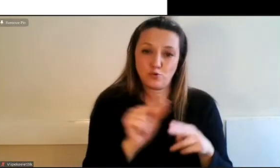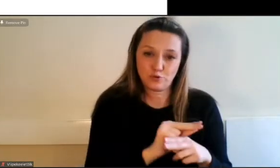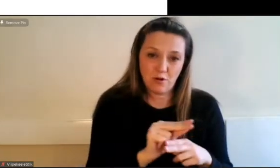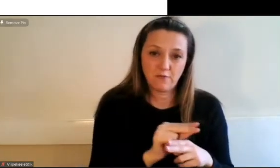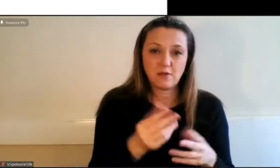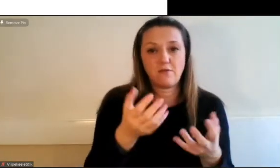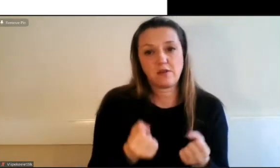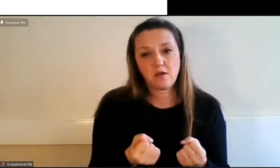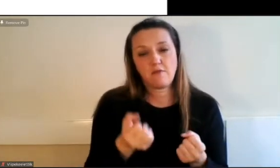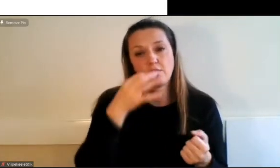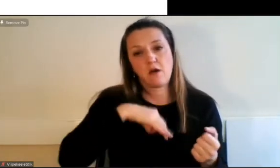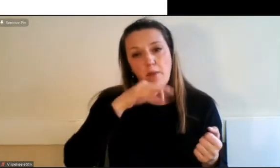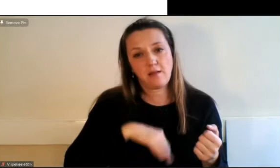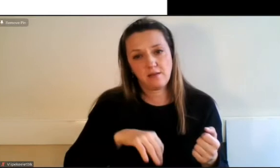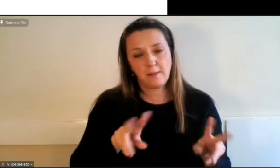südamelihase põletikku.